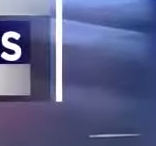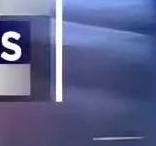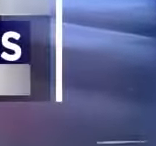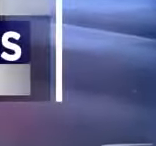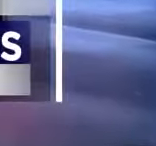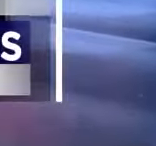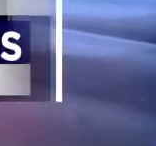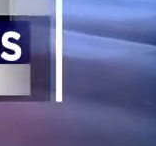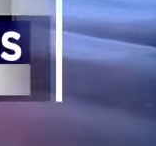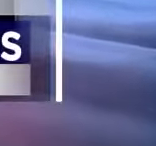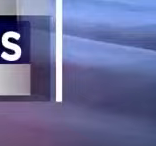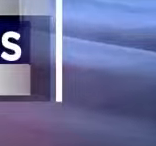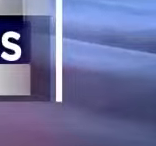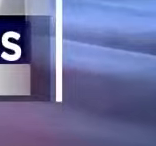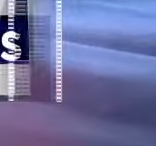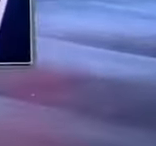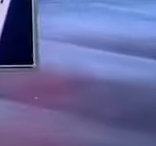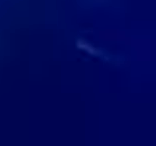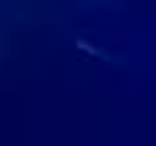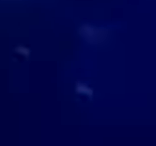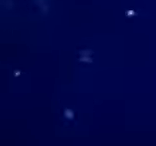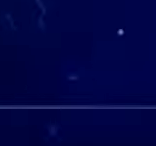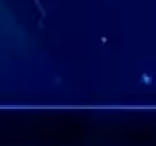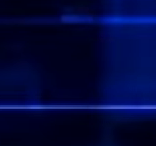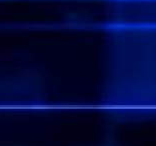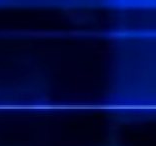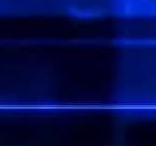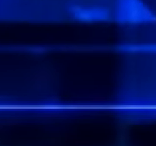Magandang gabi, Pilipinas. Sa frontline tonight.